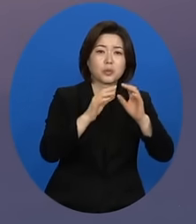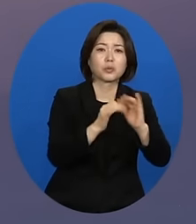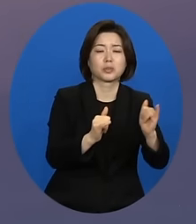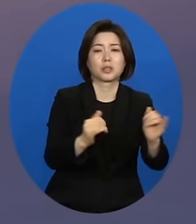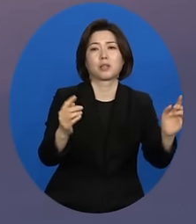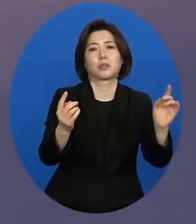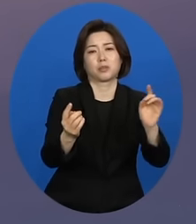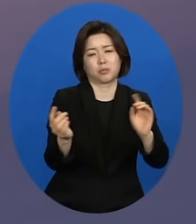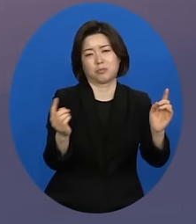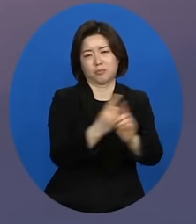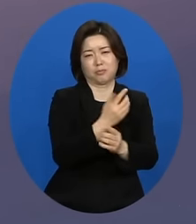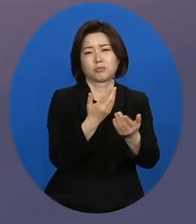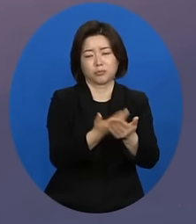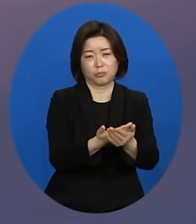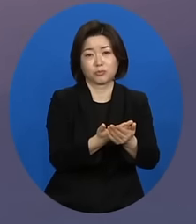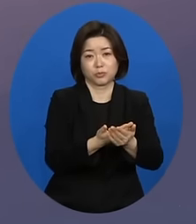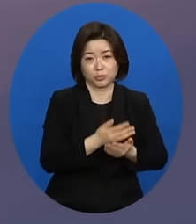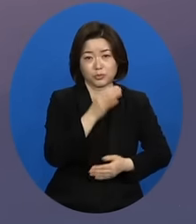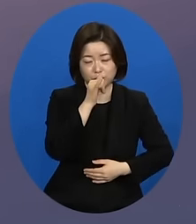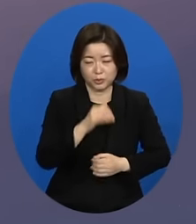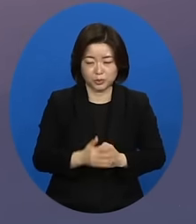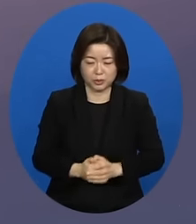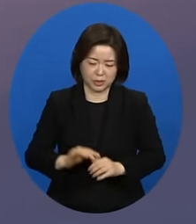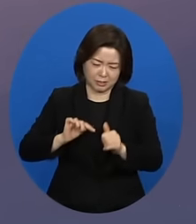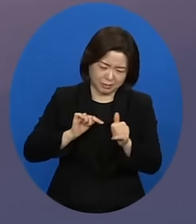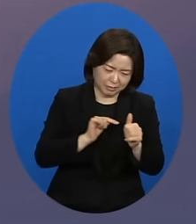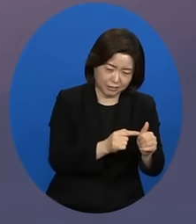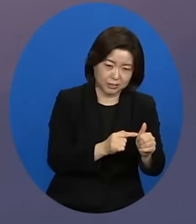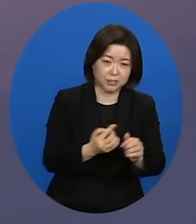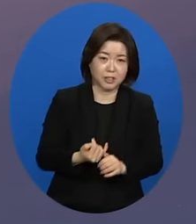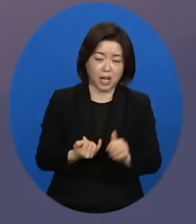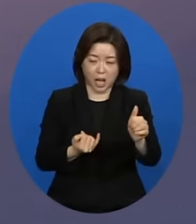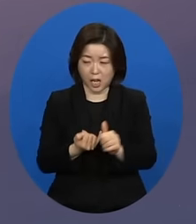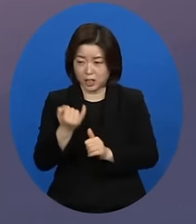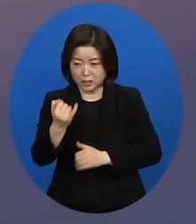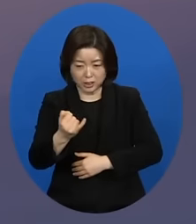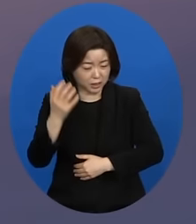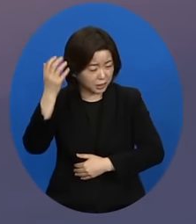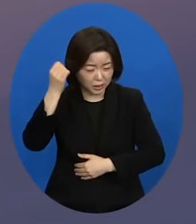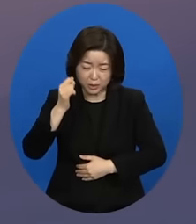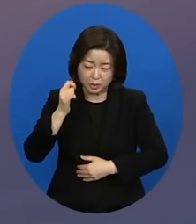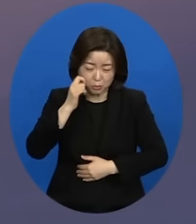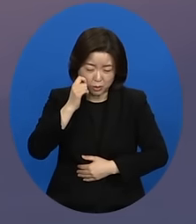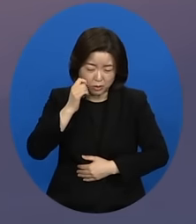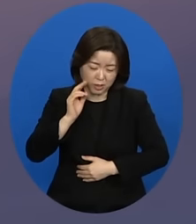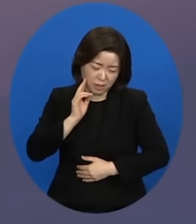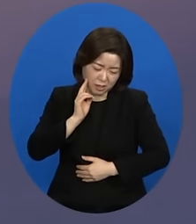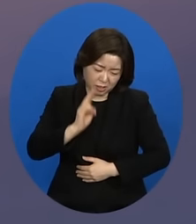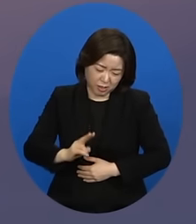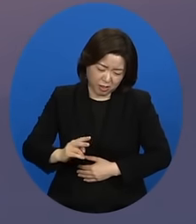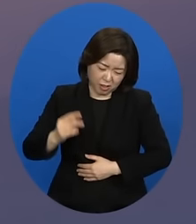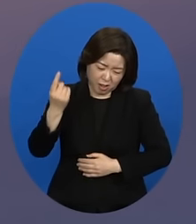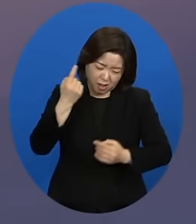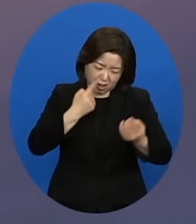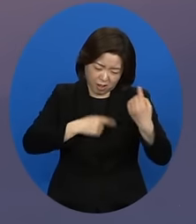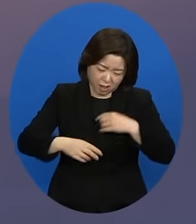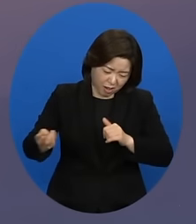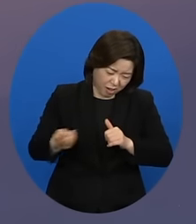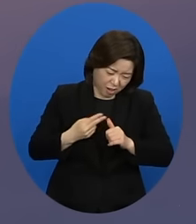만드셨습니다. 고문과 같은 심지어 아내와 자녀도 기억하지 못하는 말할 수 없는 사건을